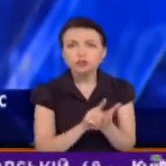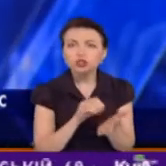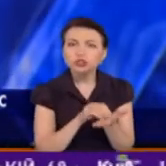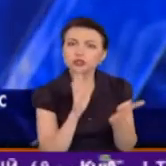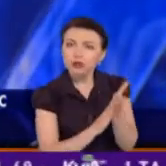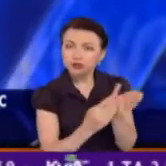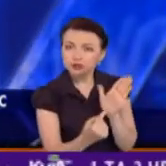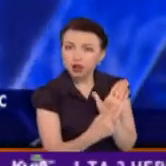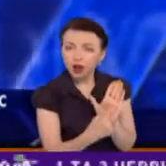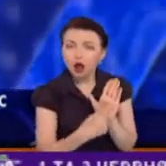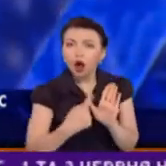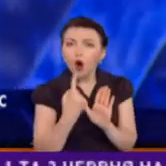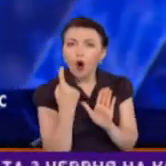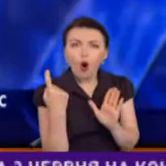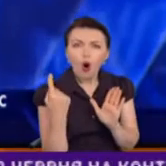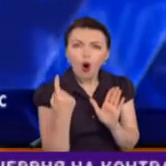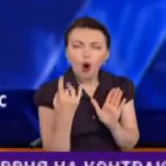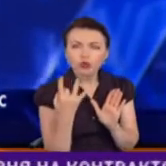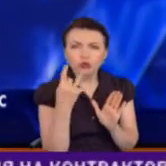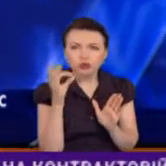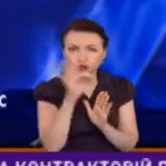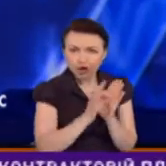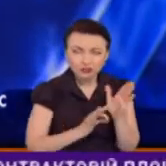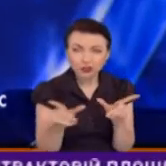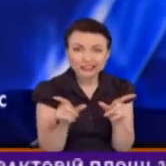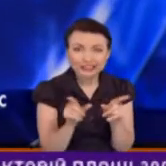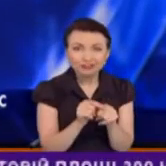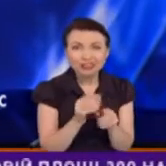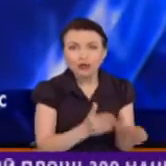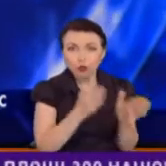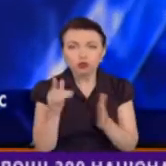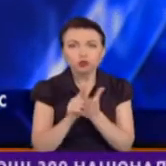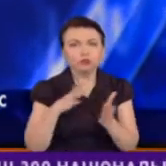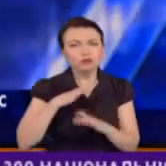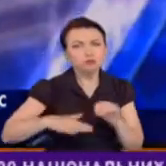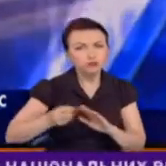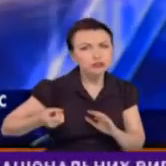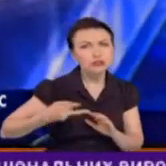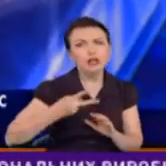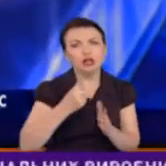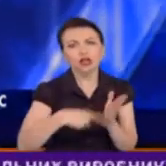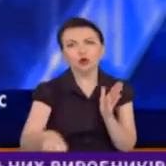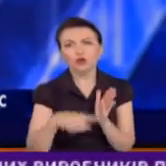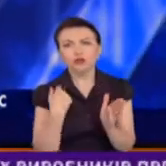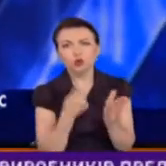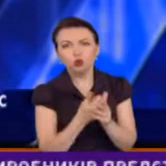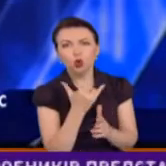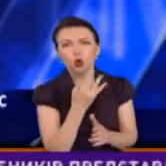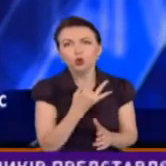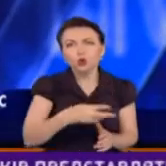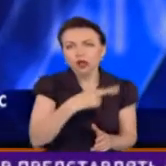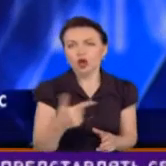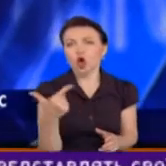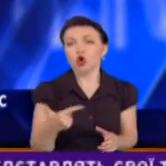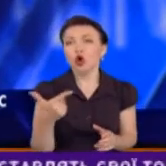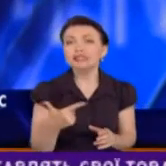записали. Одночасно з відтермінуванням має бути висловлена професійна і політична недовіра до уряду Гройсмана, до міністра,